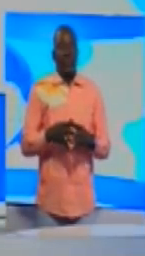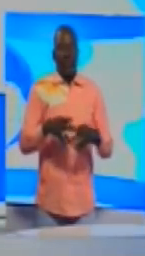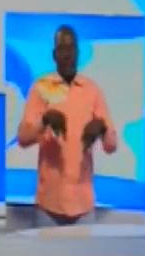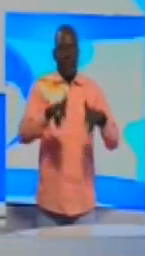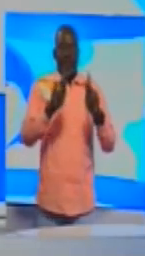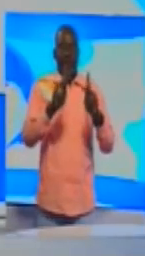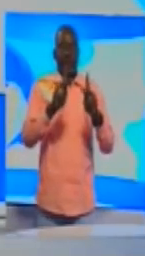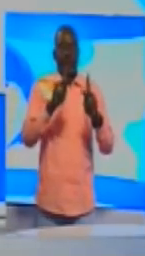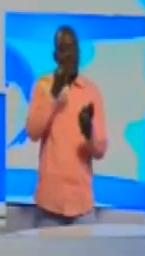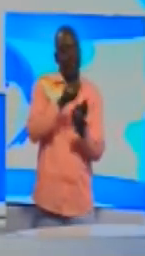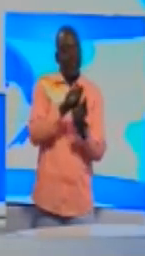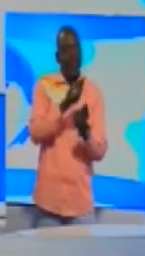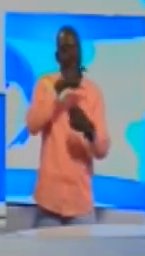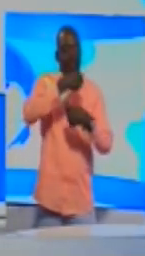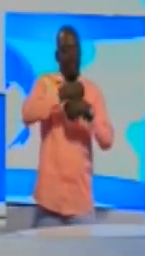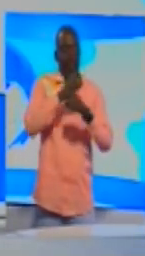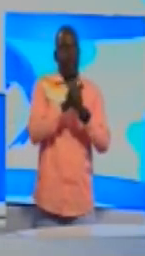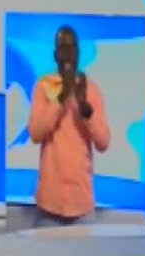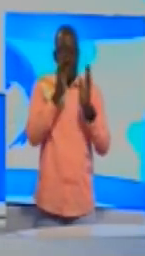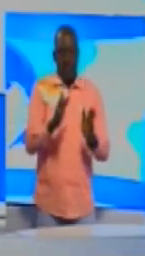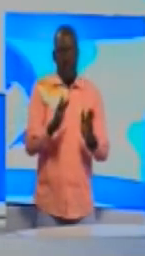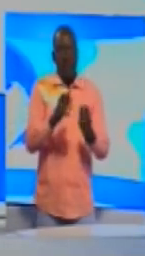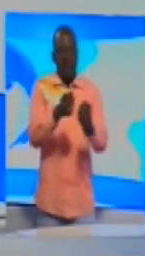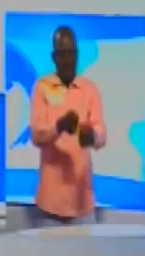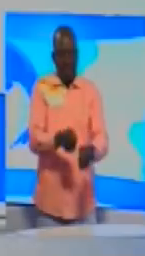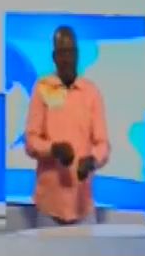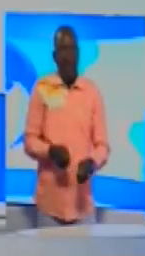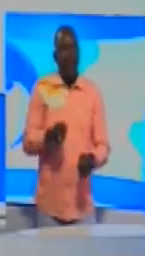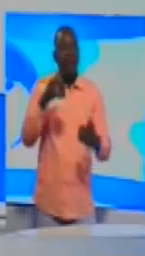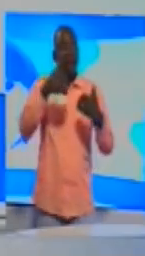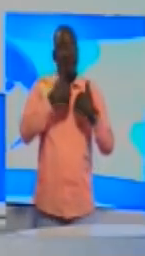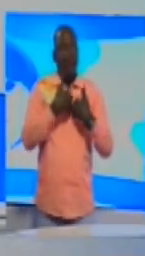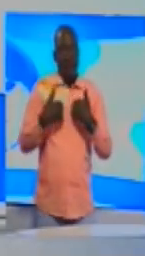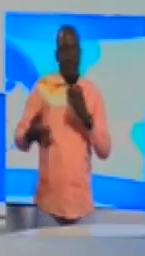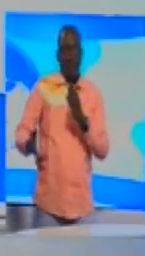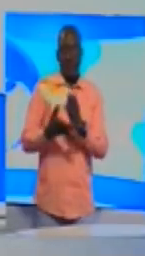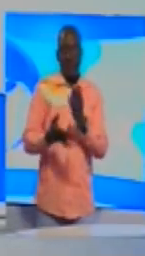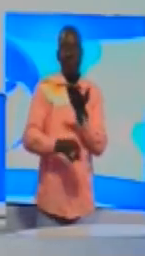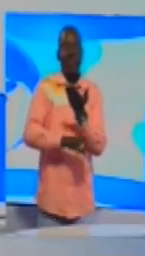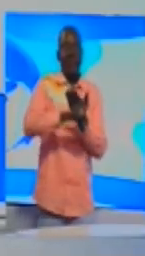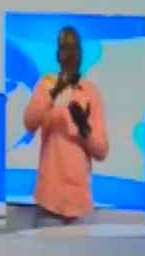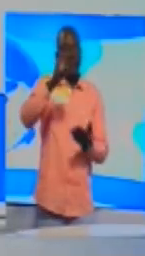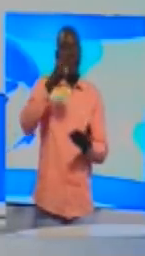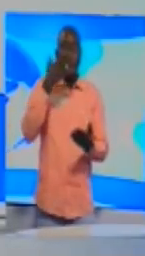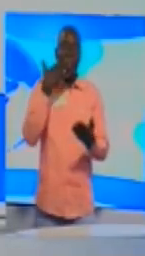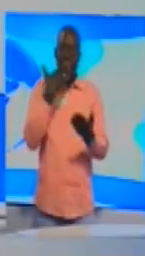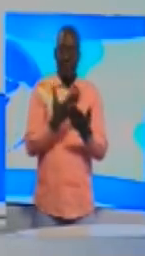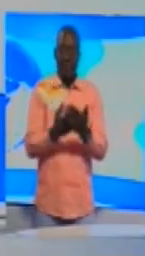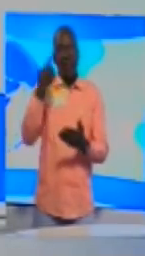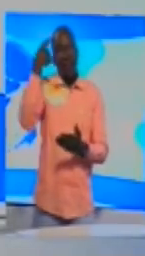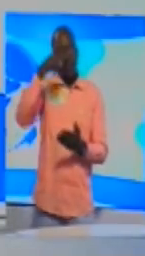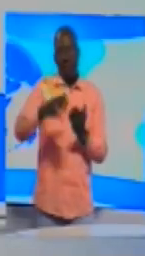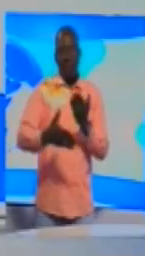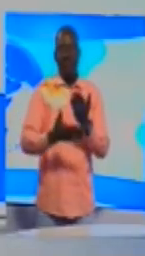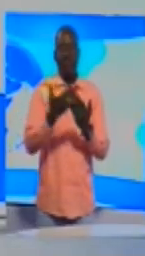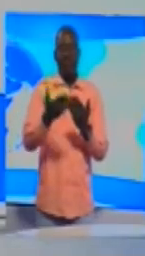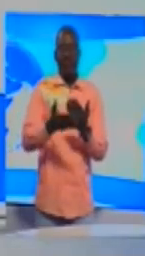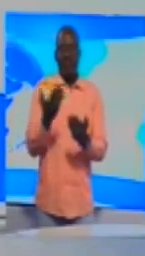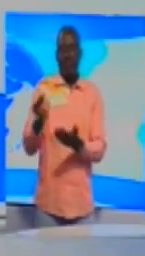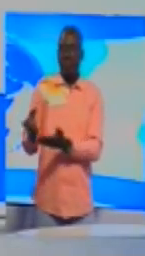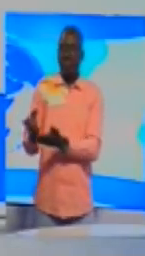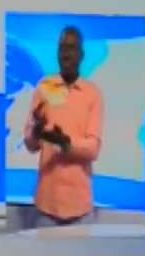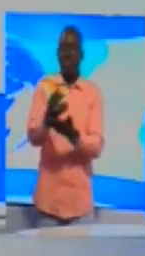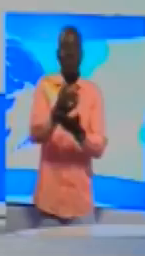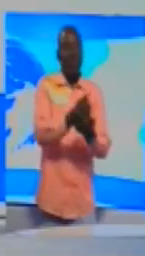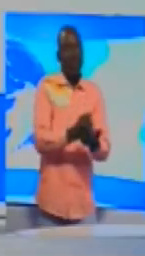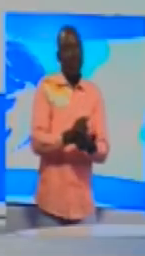Permettre aux petits producteurs agricoles de disposer de technologies simples et innovantes pour faciliter la récolte